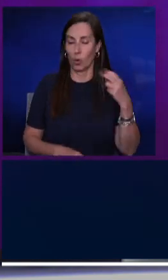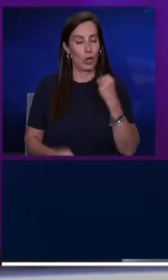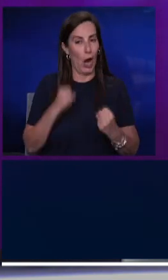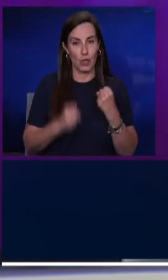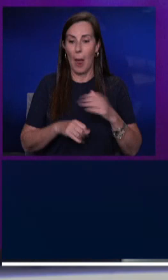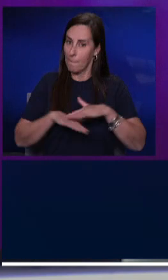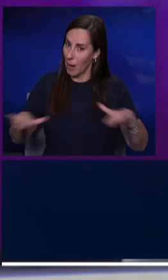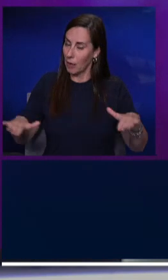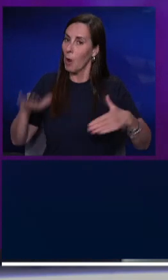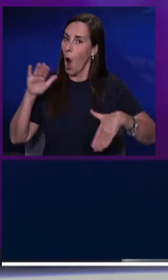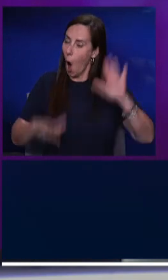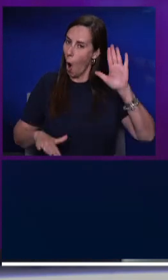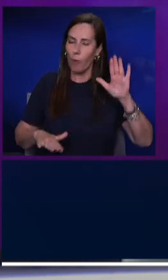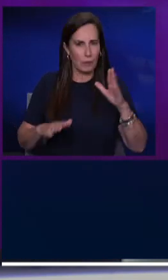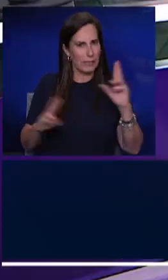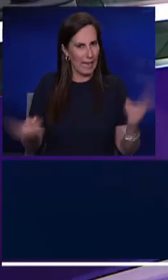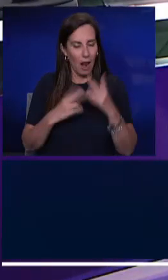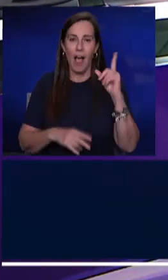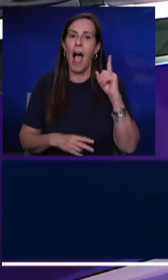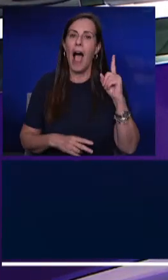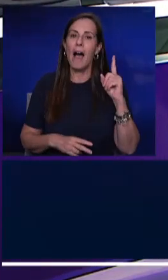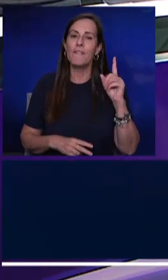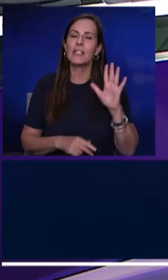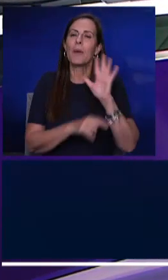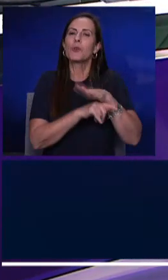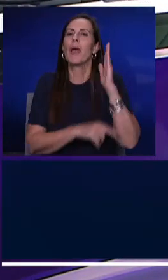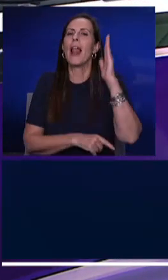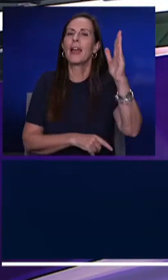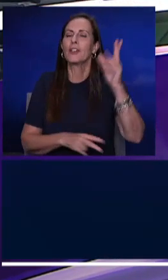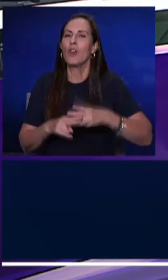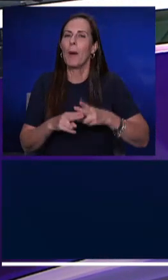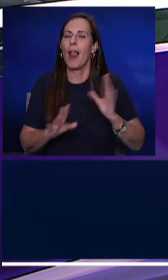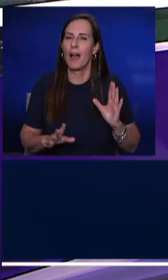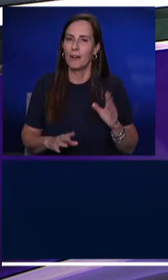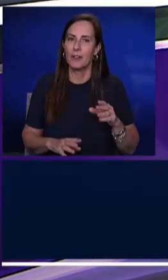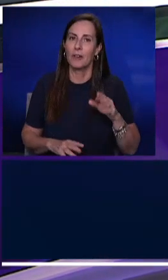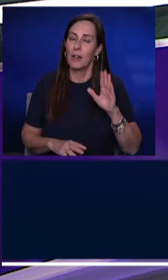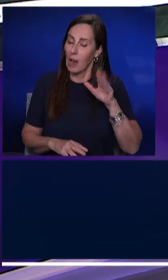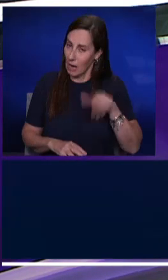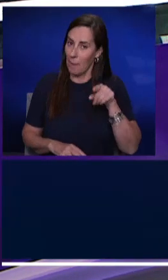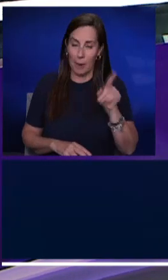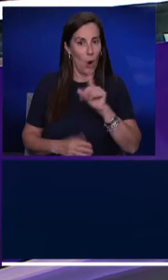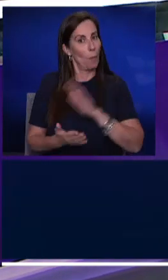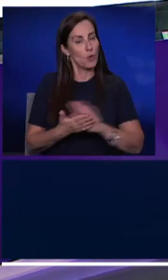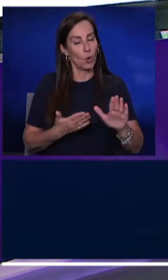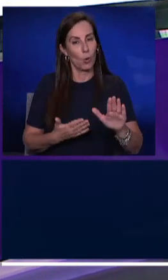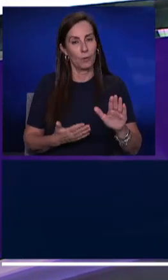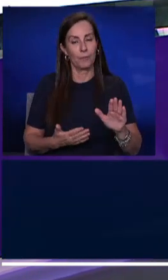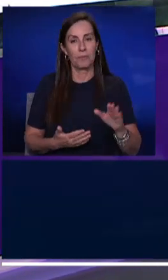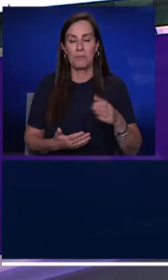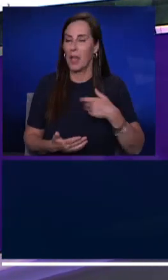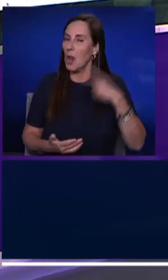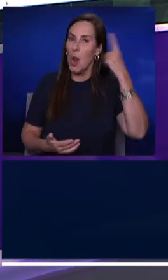הם עוברים את זה קל, אבל אז יש את ההשלכות ארוכות הטווח של המחלה, שגם הן לא פשוטות, אנחנו לא יודעים הרבה על